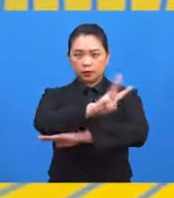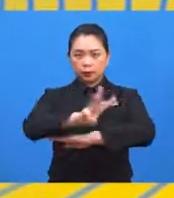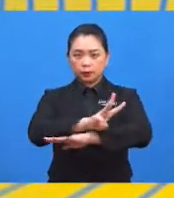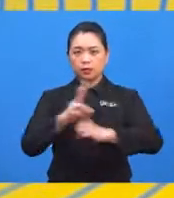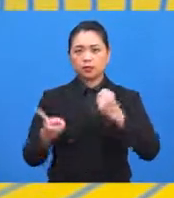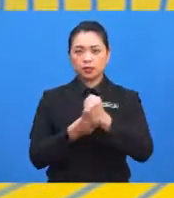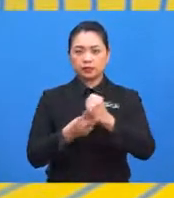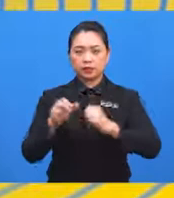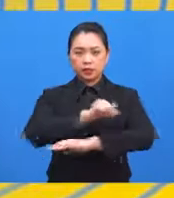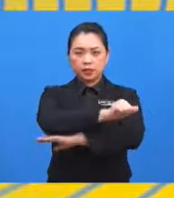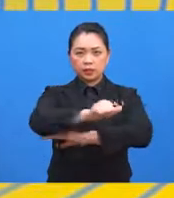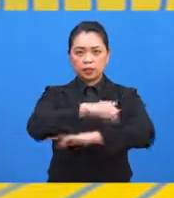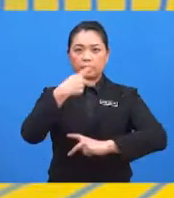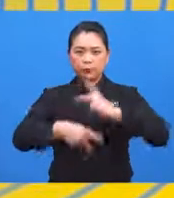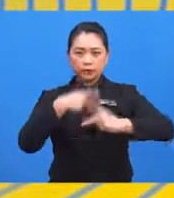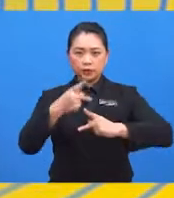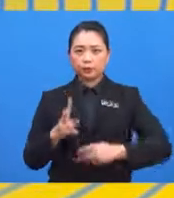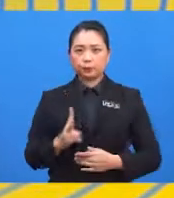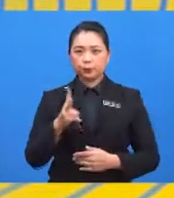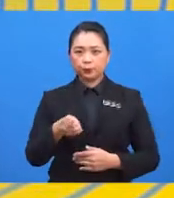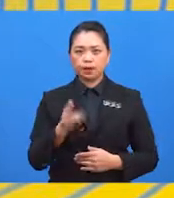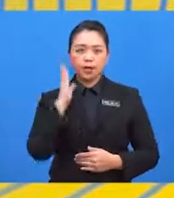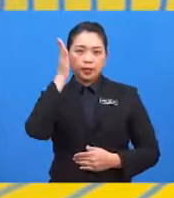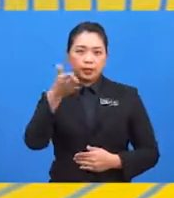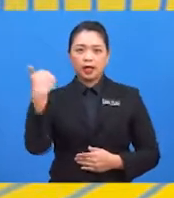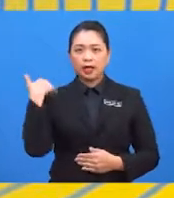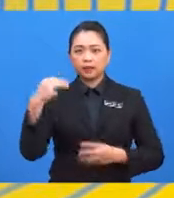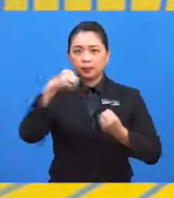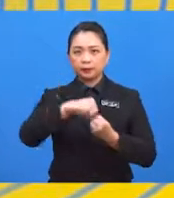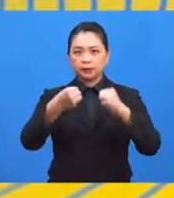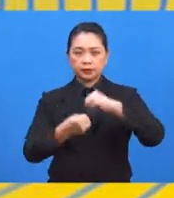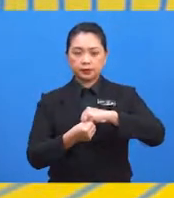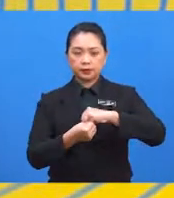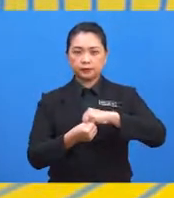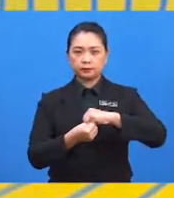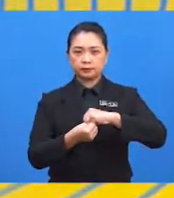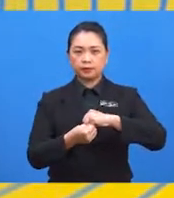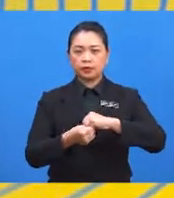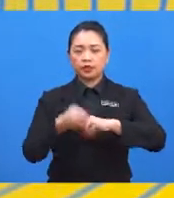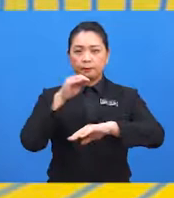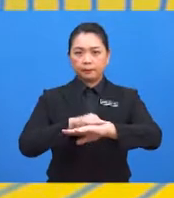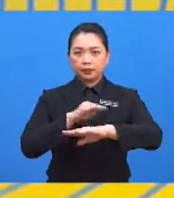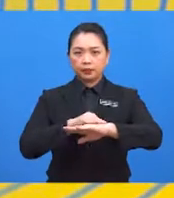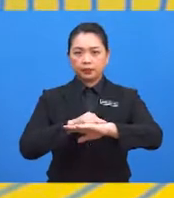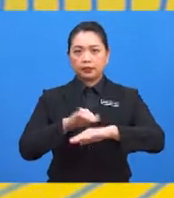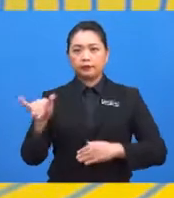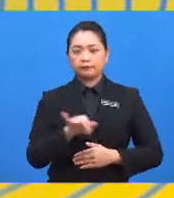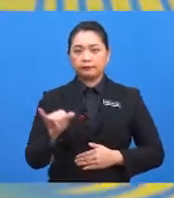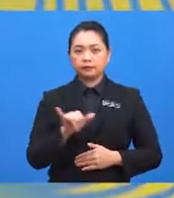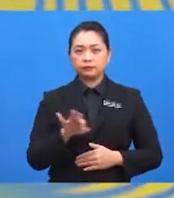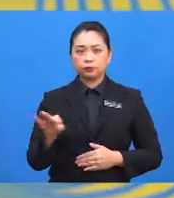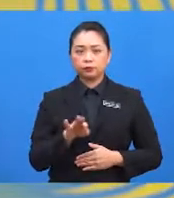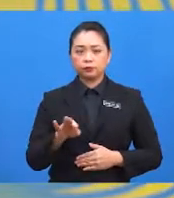safe area, proses pemotongan akan mempunyai masalah, terutamanya pada faktor kekemasan hasil